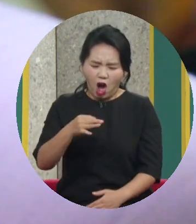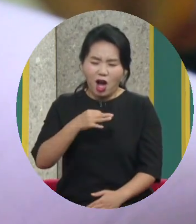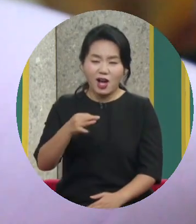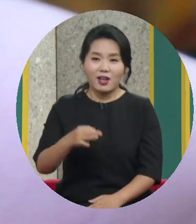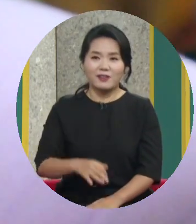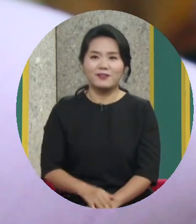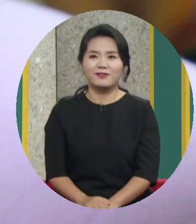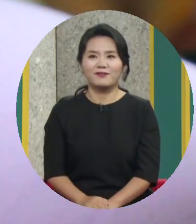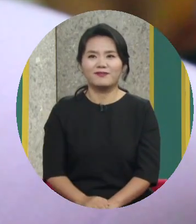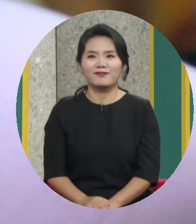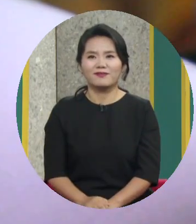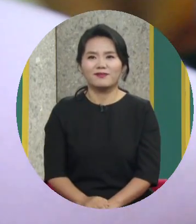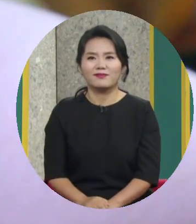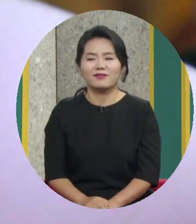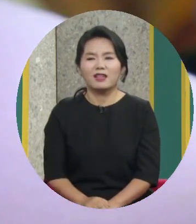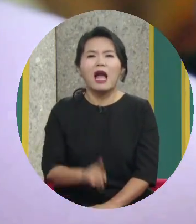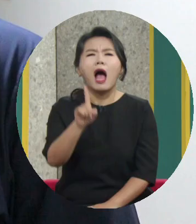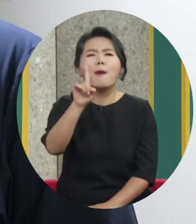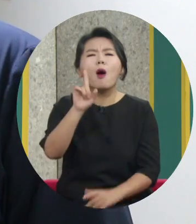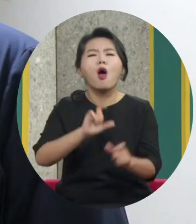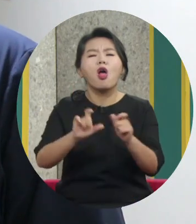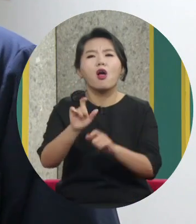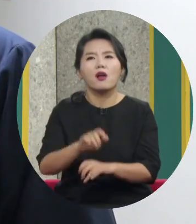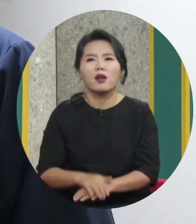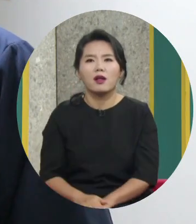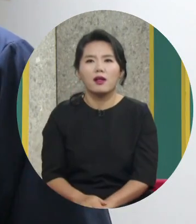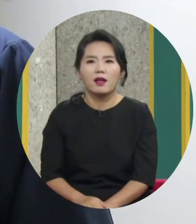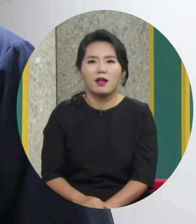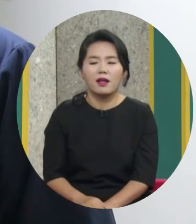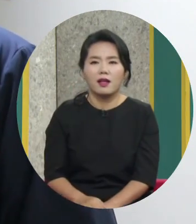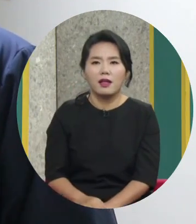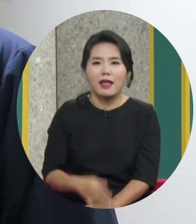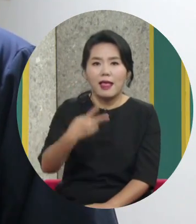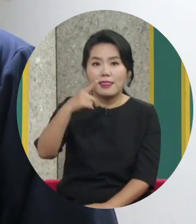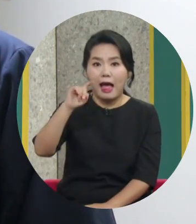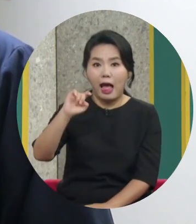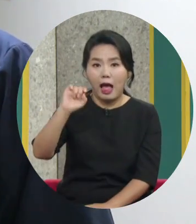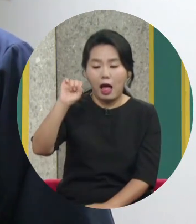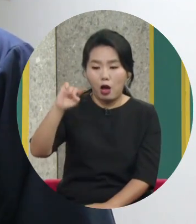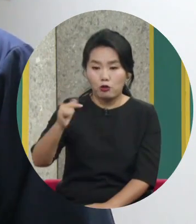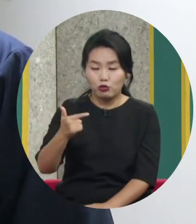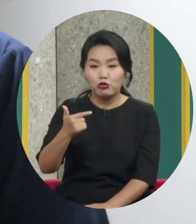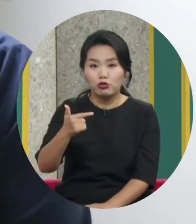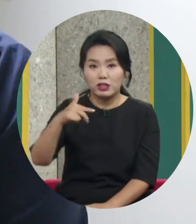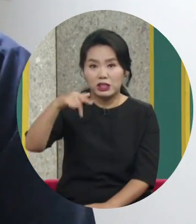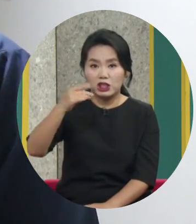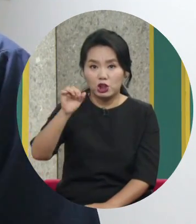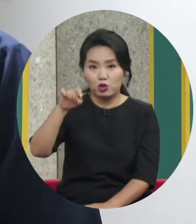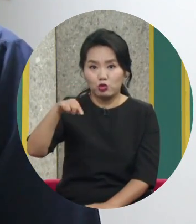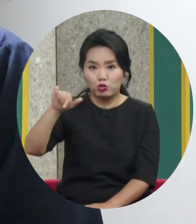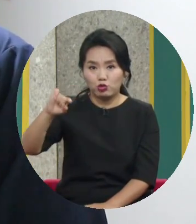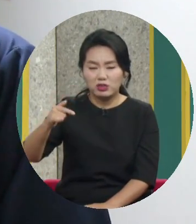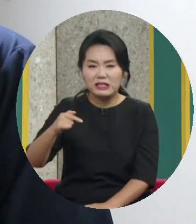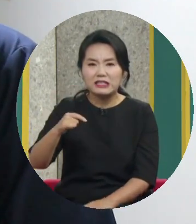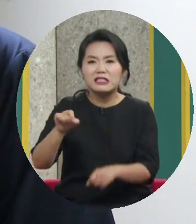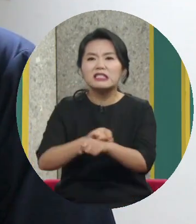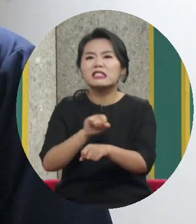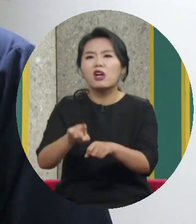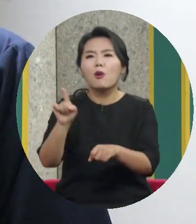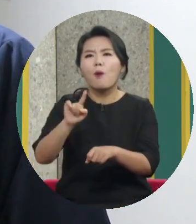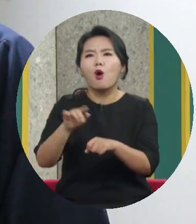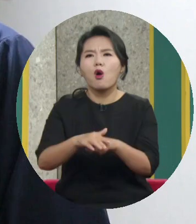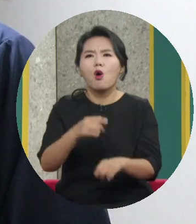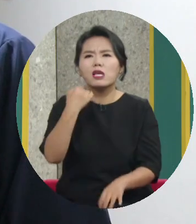힘내. 옳지. 소리 났어. 한 번만 더. 다운의 특성상 이 구강 구조에 이런 특성이 있어요. 그래서 이제